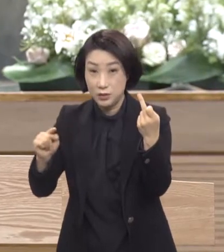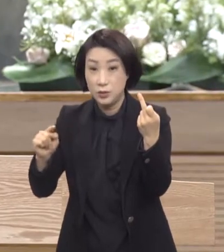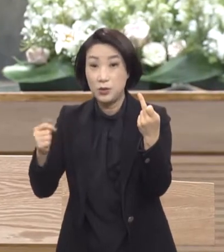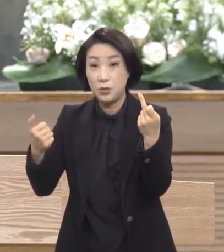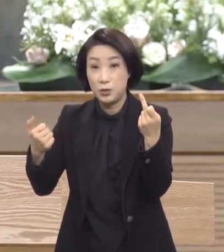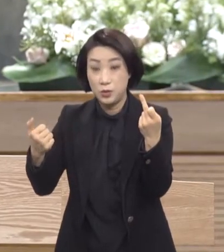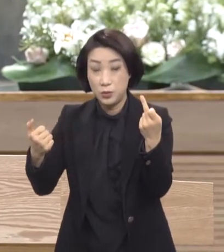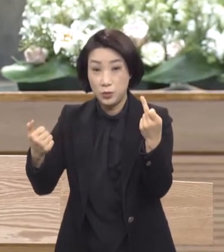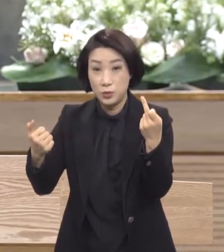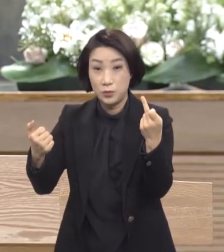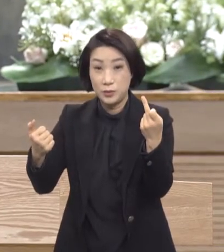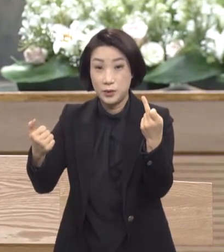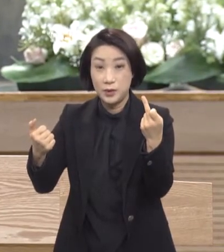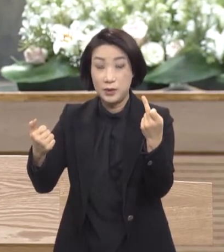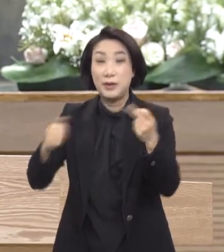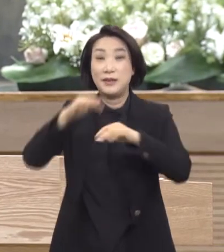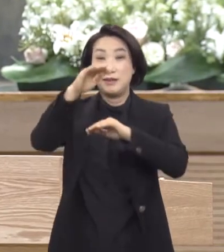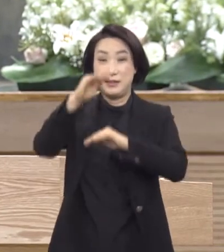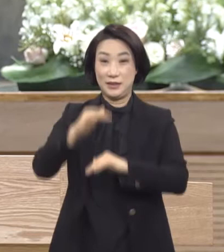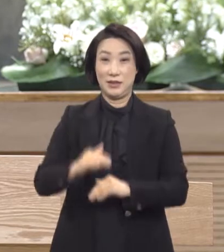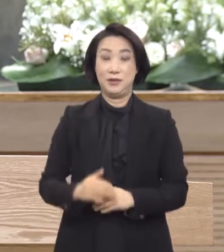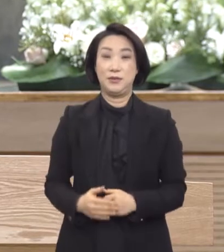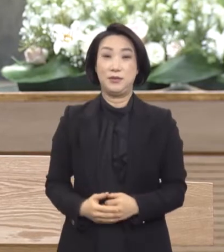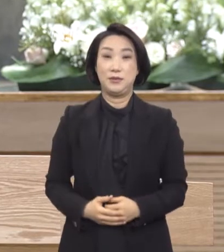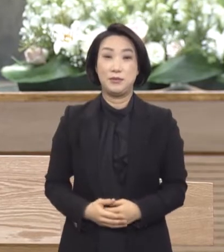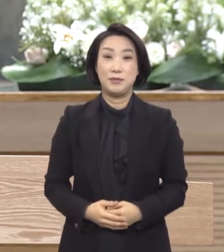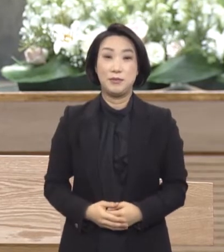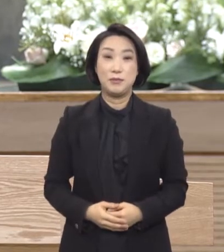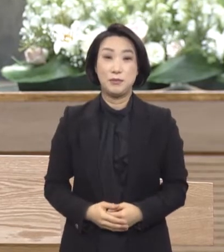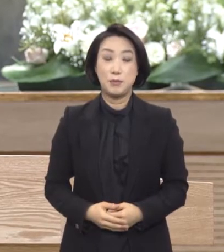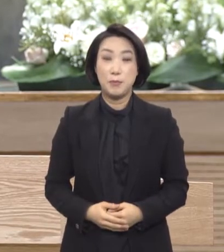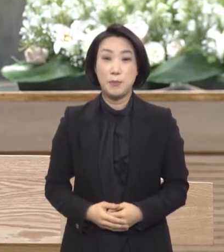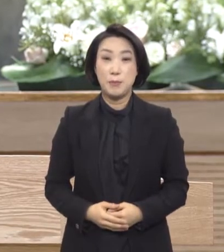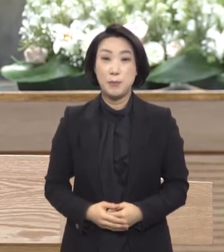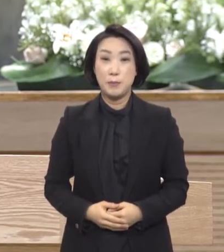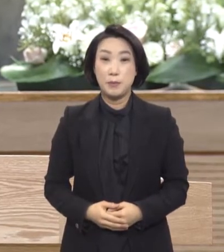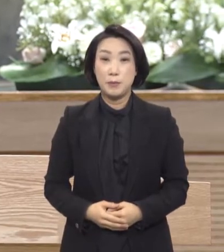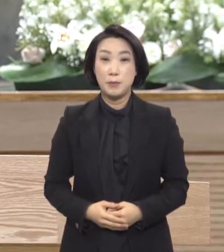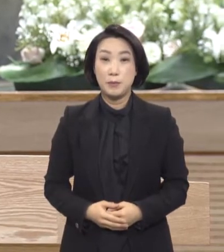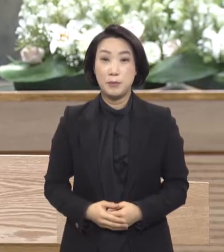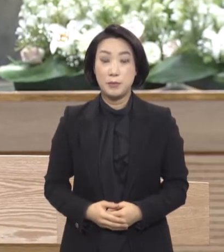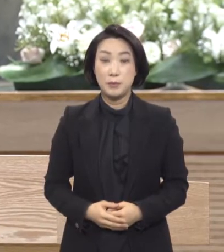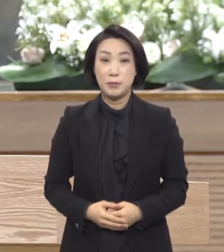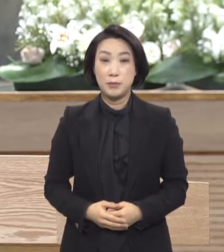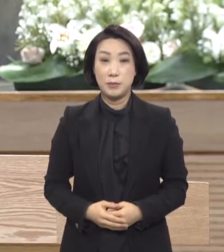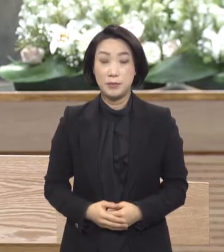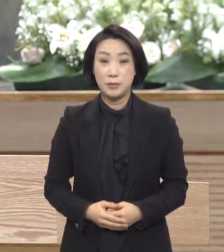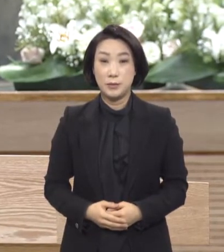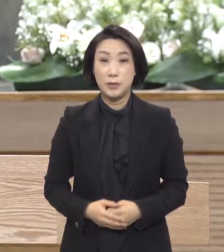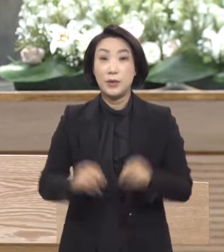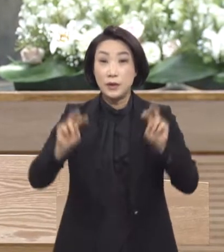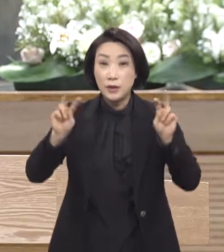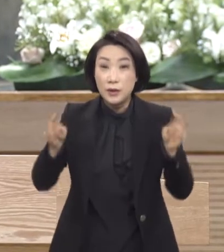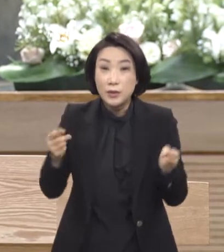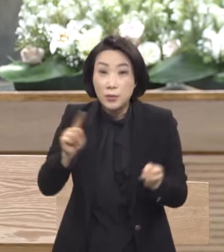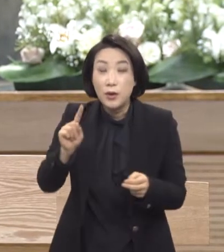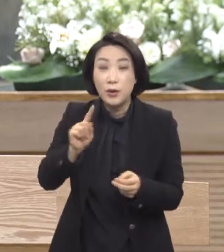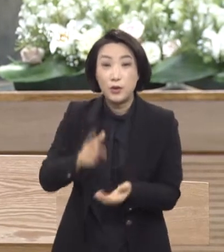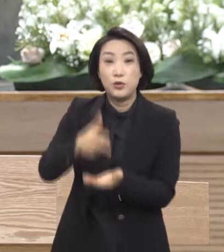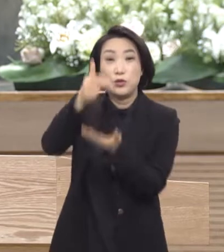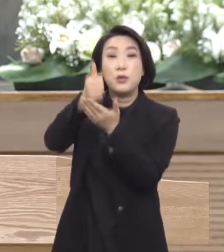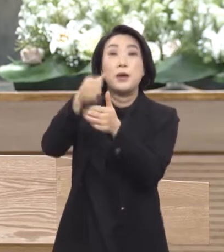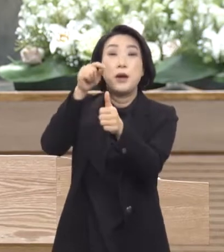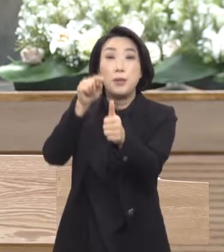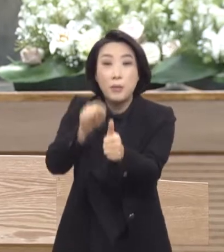47절에서 50절의 본문의 말씀을 중심으로 그의 명령이